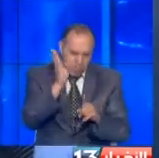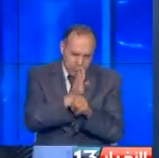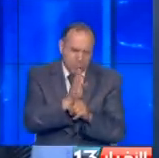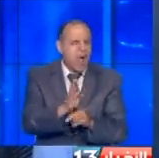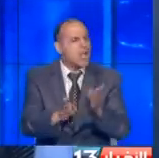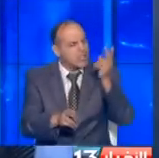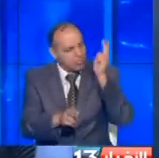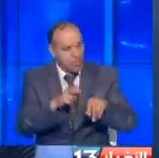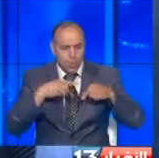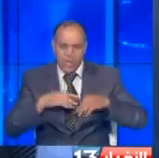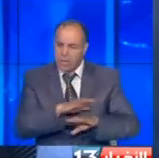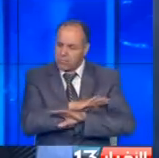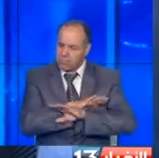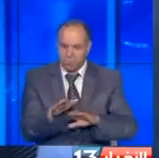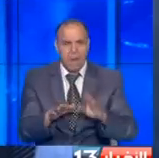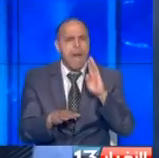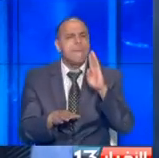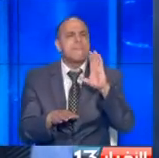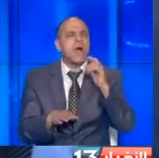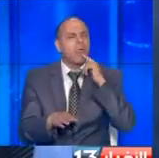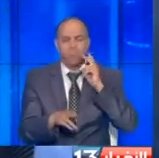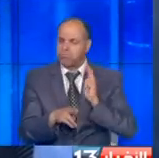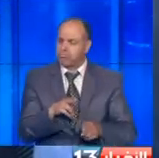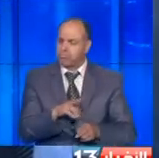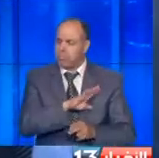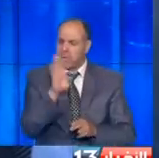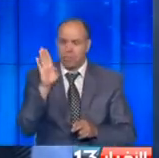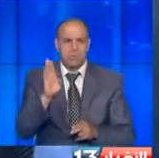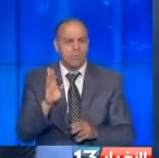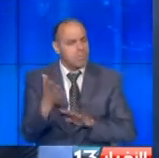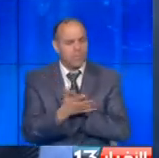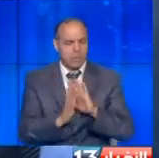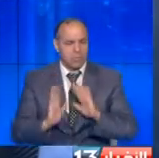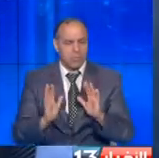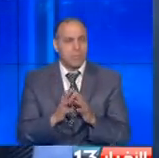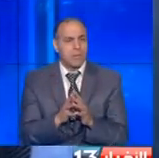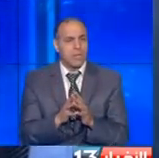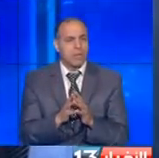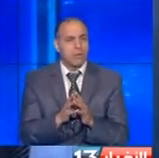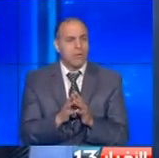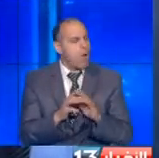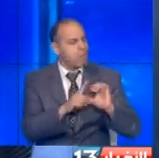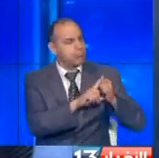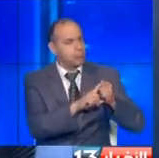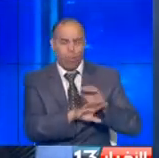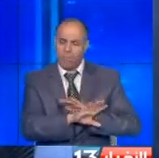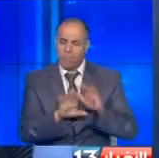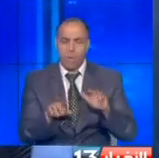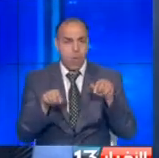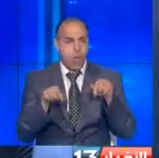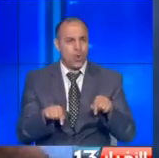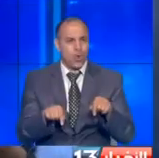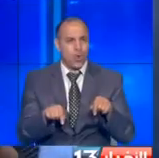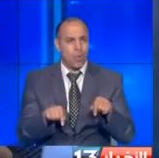جدية الوزارة لمجابهة مثل هذه المظاهر الكارثية. إذا التعامل واضح، اليوم ما عادش